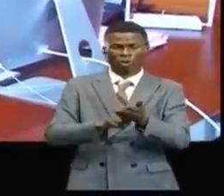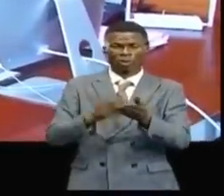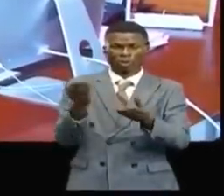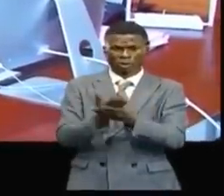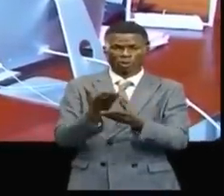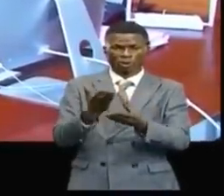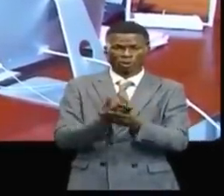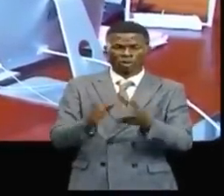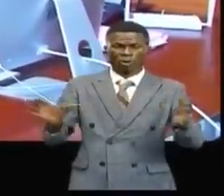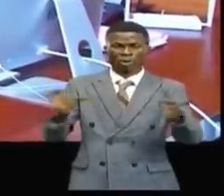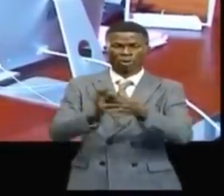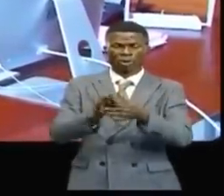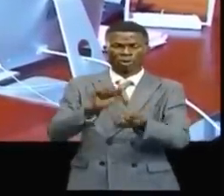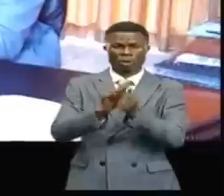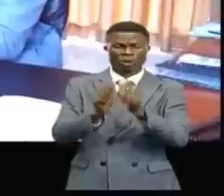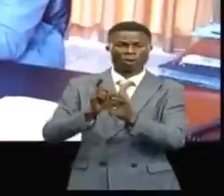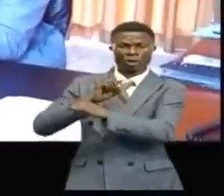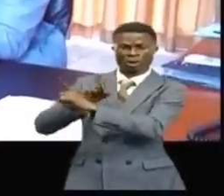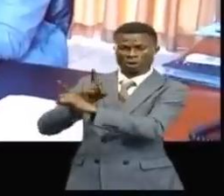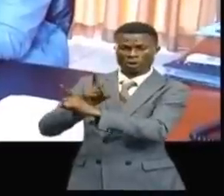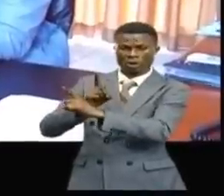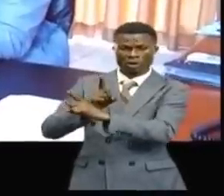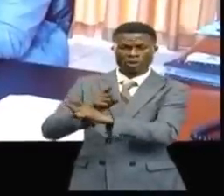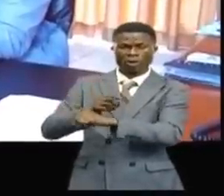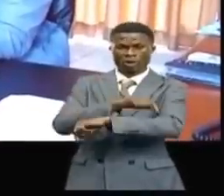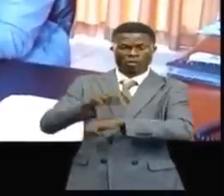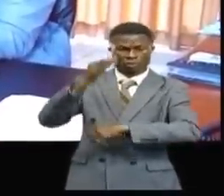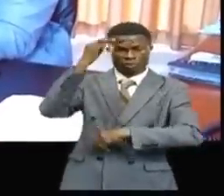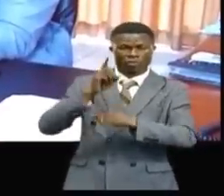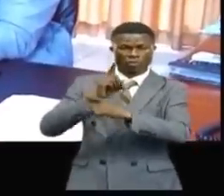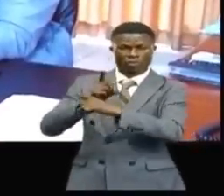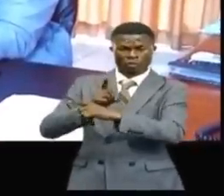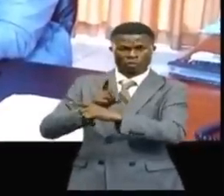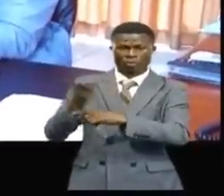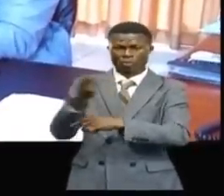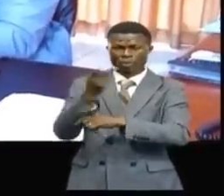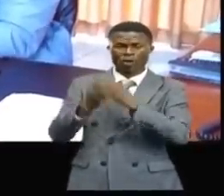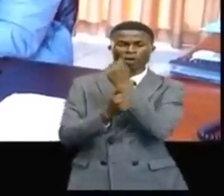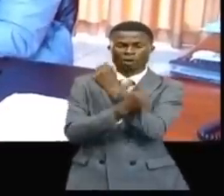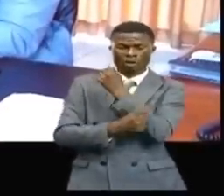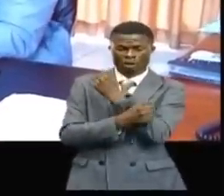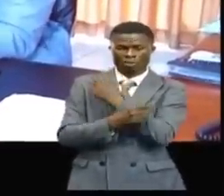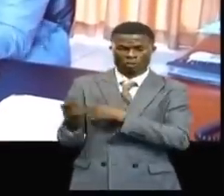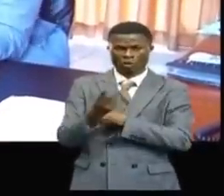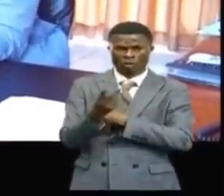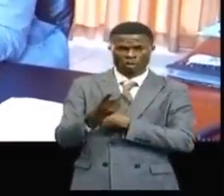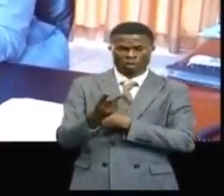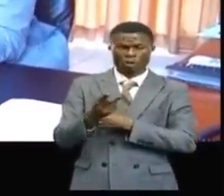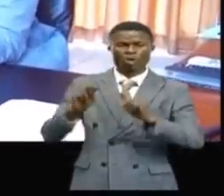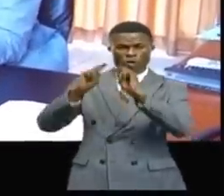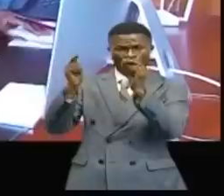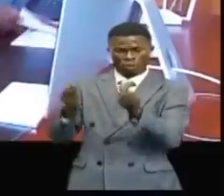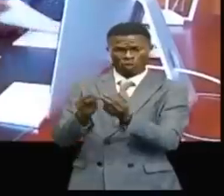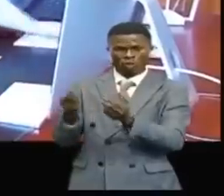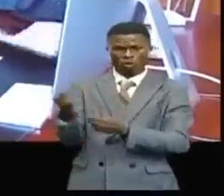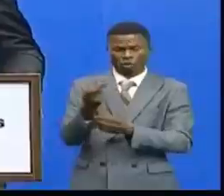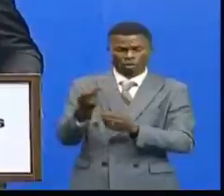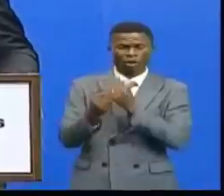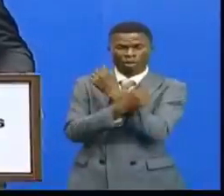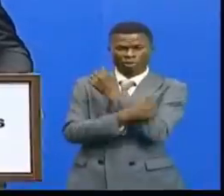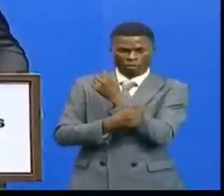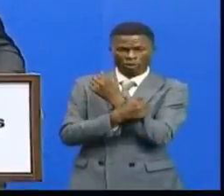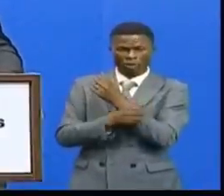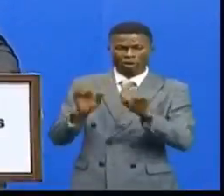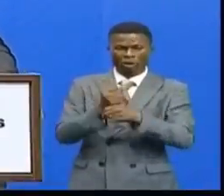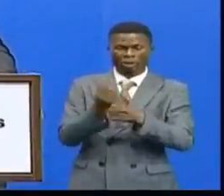mémorandum d'entente en matière de défense par les ministres des Défenses des deux pays respectifs. Les parties ont aussi établi